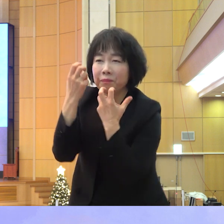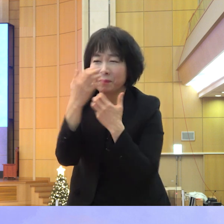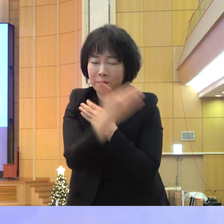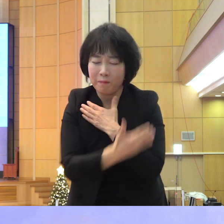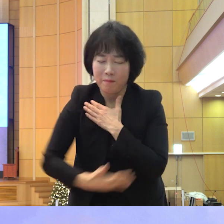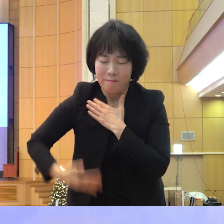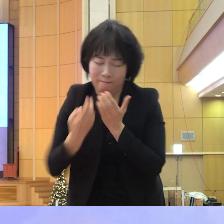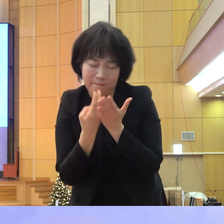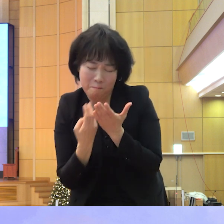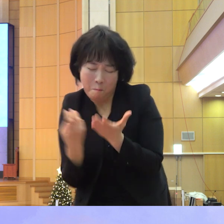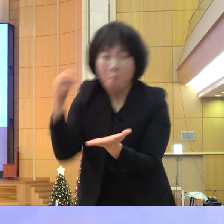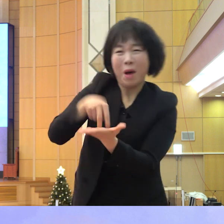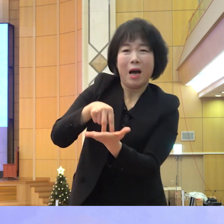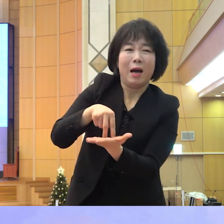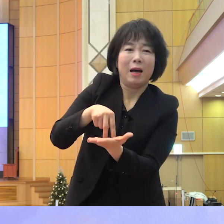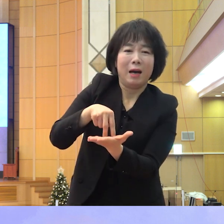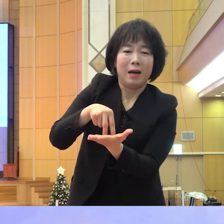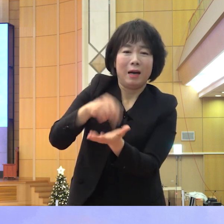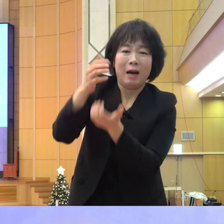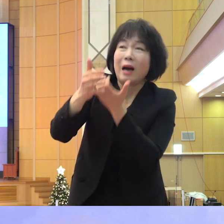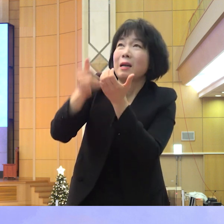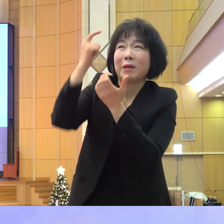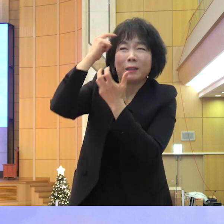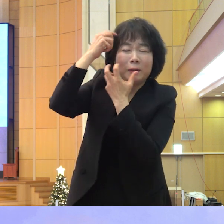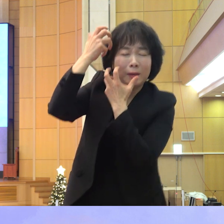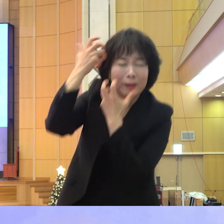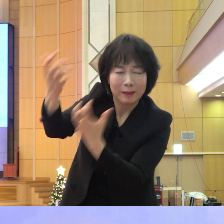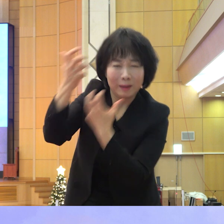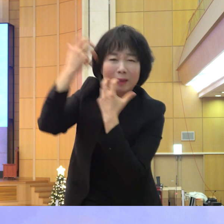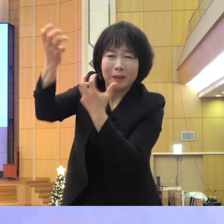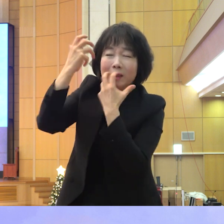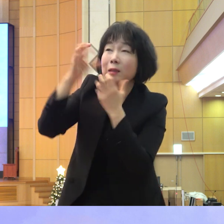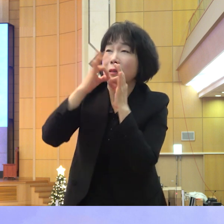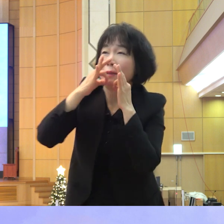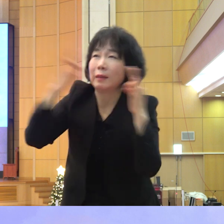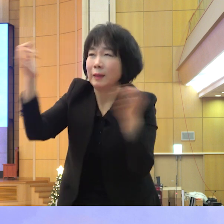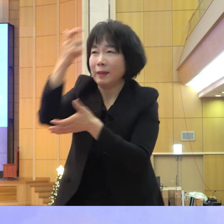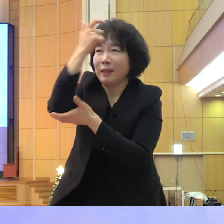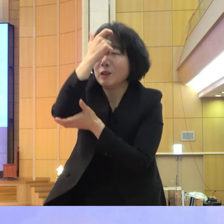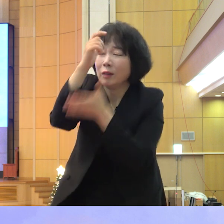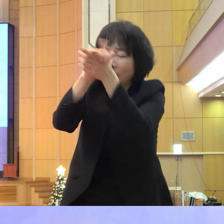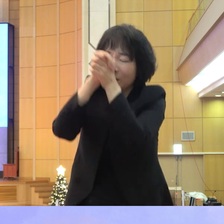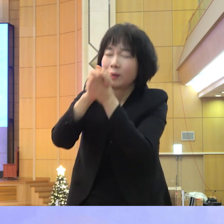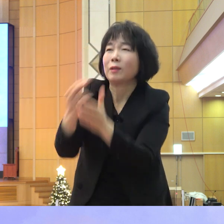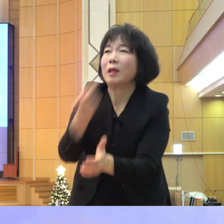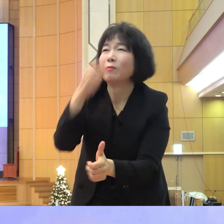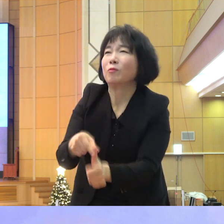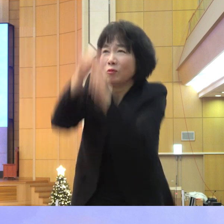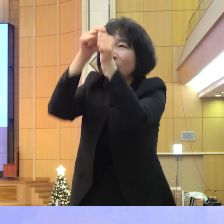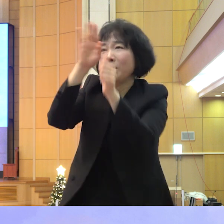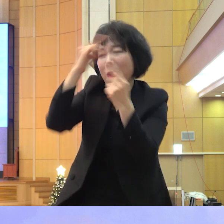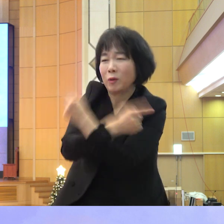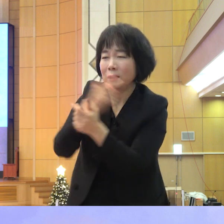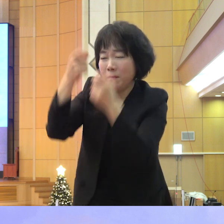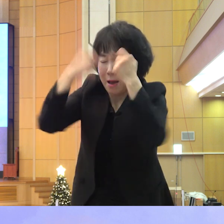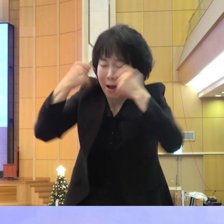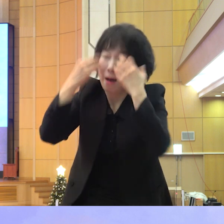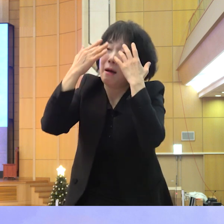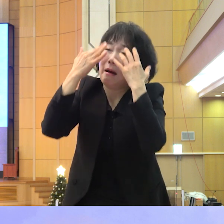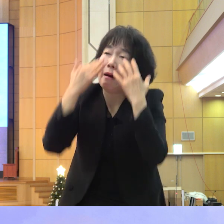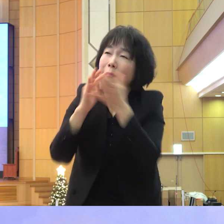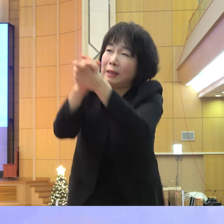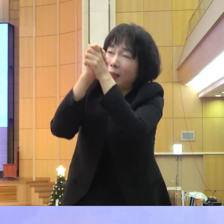있다가도 온 힘을 다해서 일어나가지고 하나님 앞에 얼마나 부르짖어 기도하고 살려달라고 눈물로